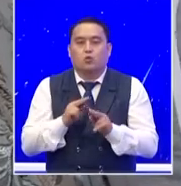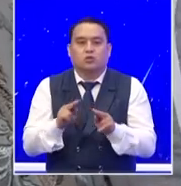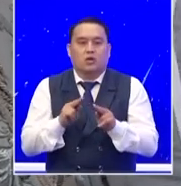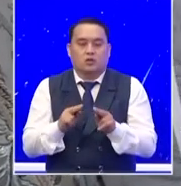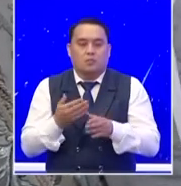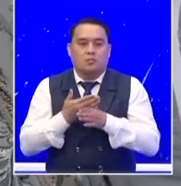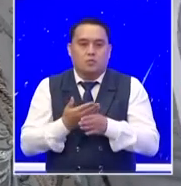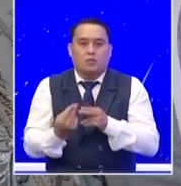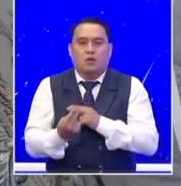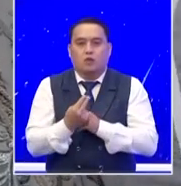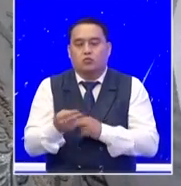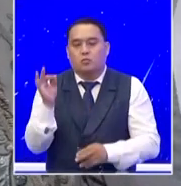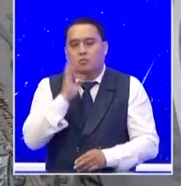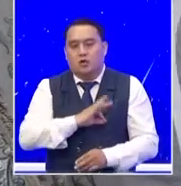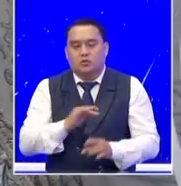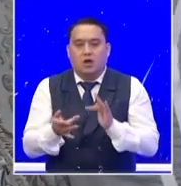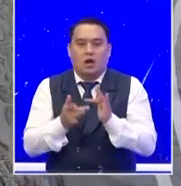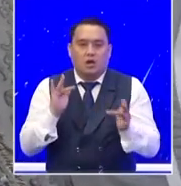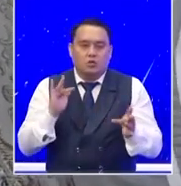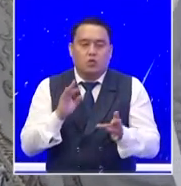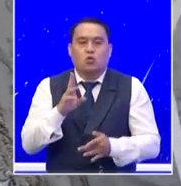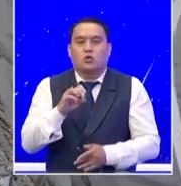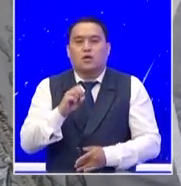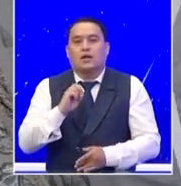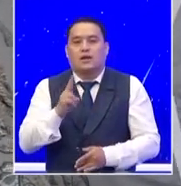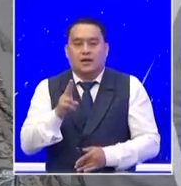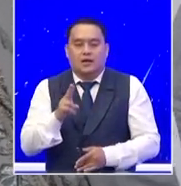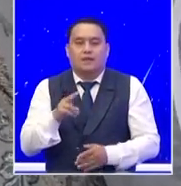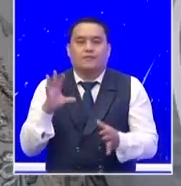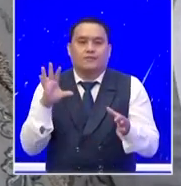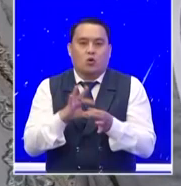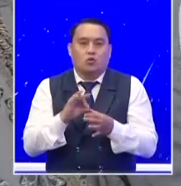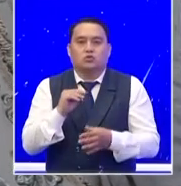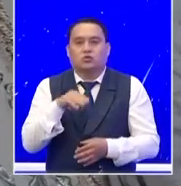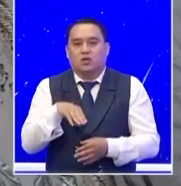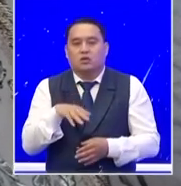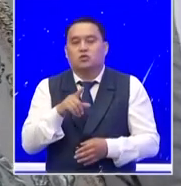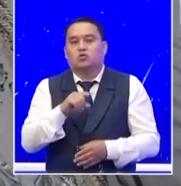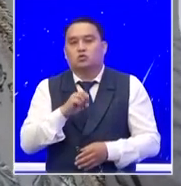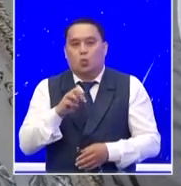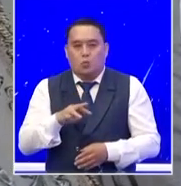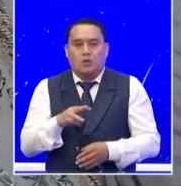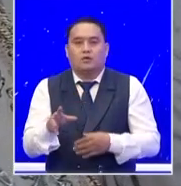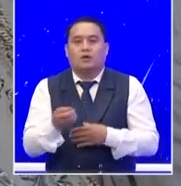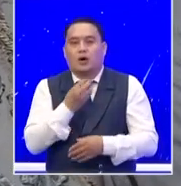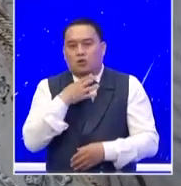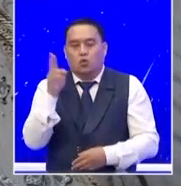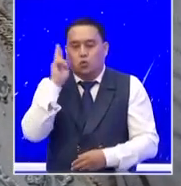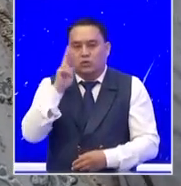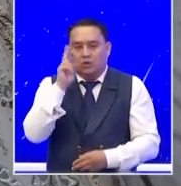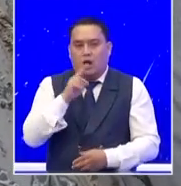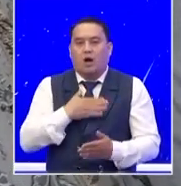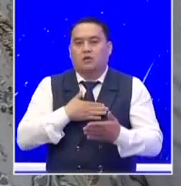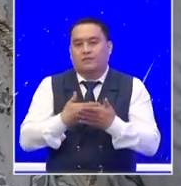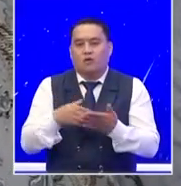С их помощью мы научились пользоваться электронным дневником, а также подключаться к чату. Узнали, что такое Zoom. К тому же мои дети хорошо учатся в школе,